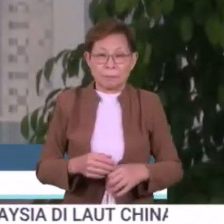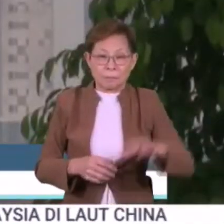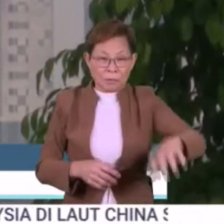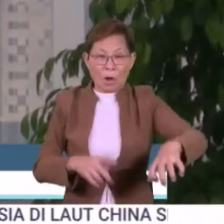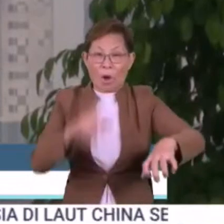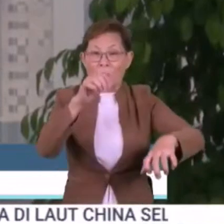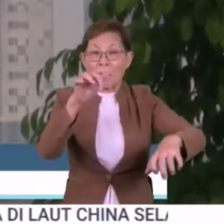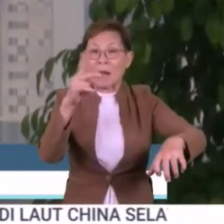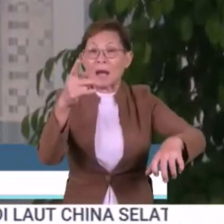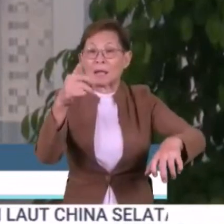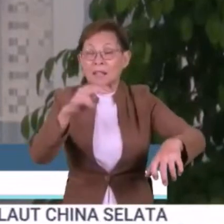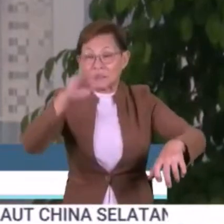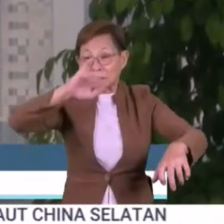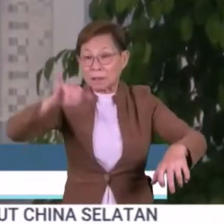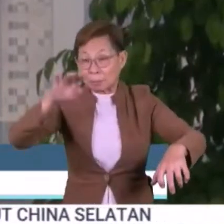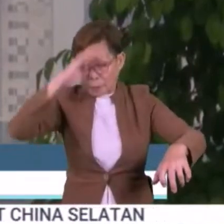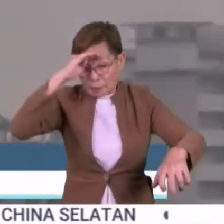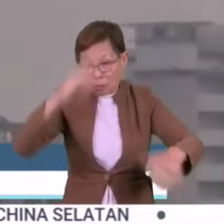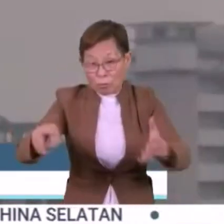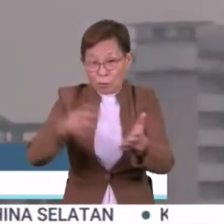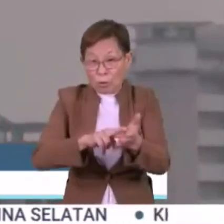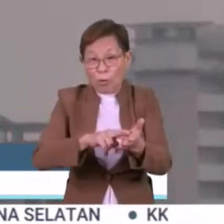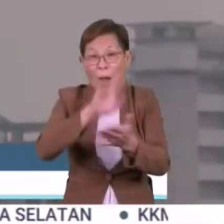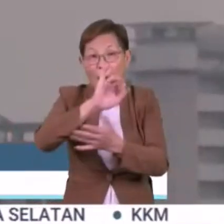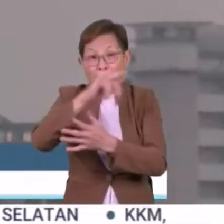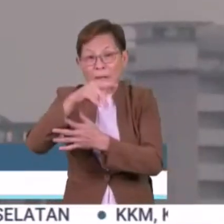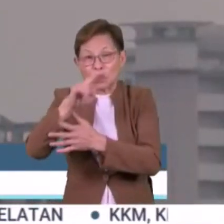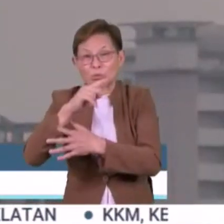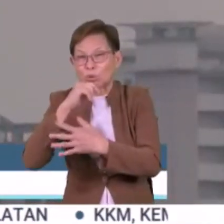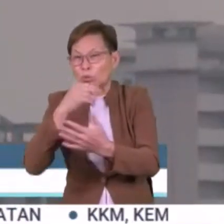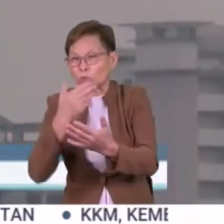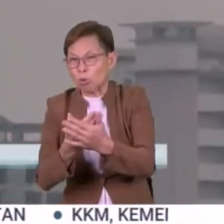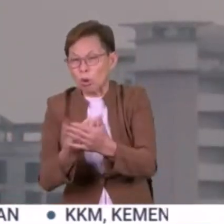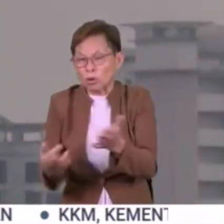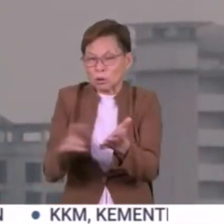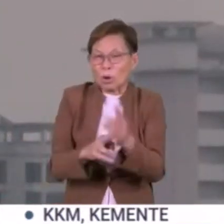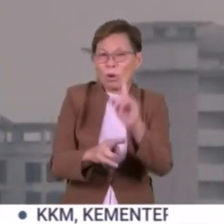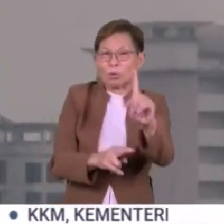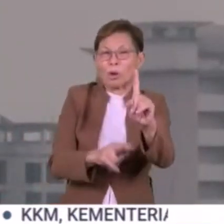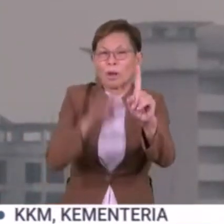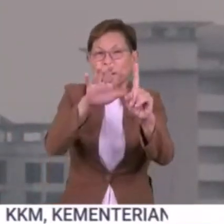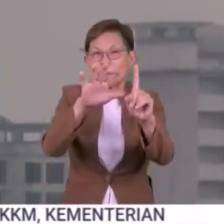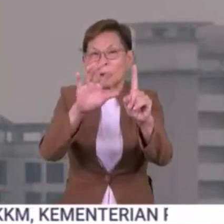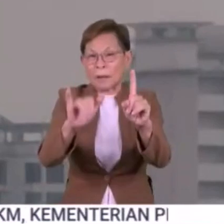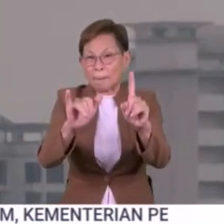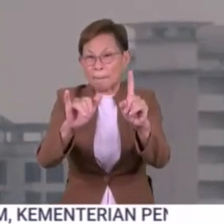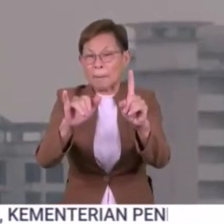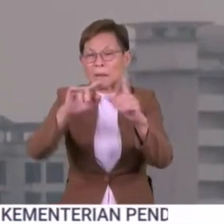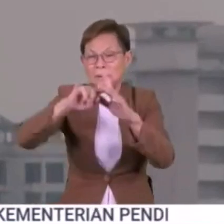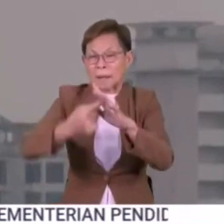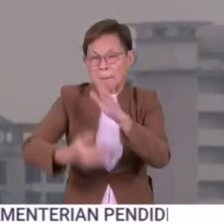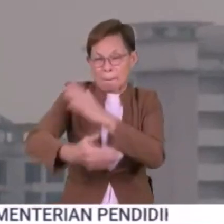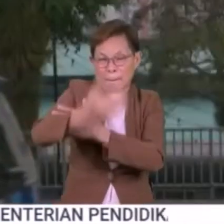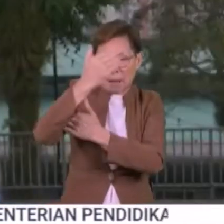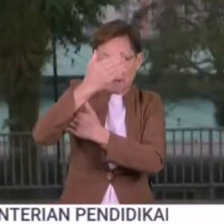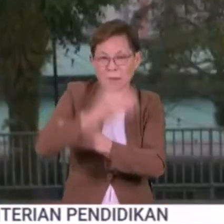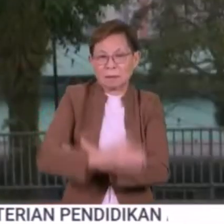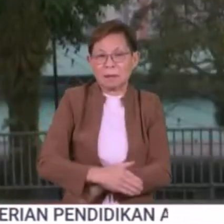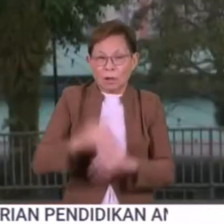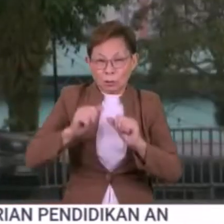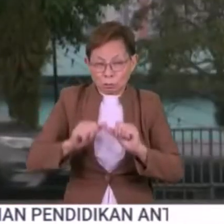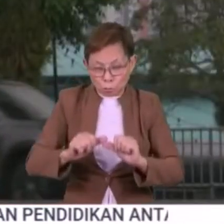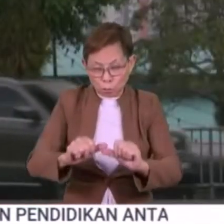Kawasan Larkin di Johor Bahru merekodkan bacaan kualiti udara tidak sihat apabila mencatatkan 156 sejak pagi tadi